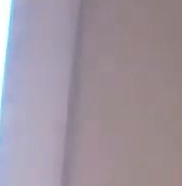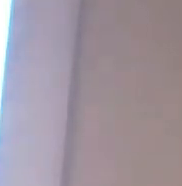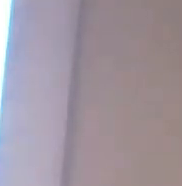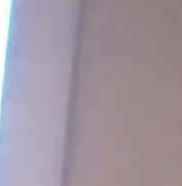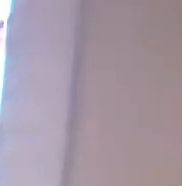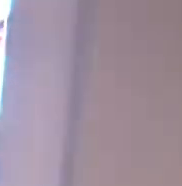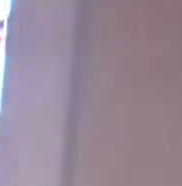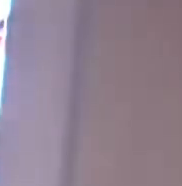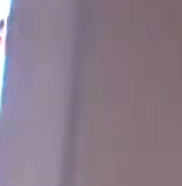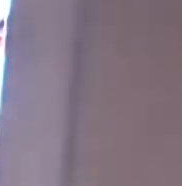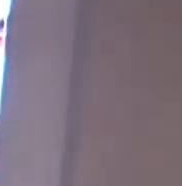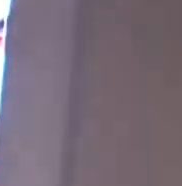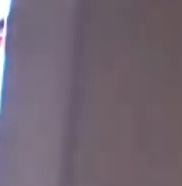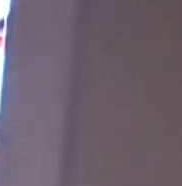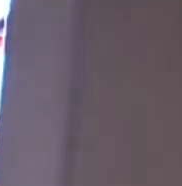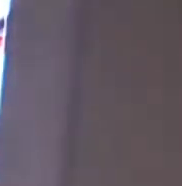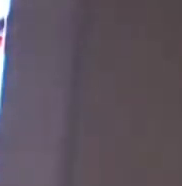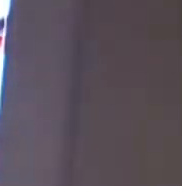Thank you.